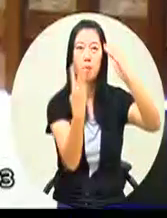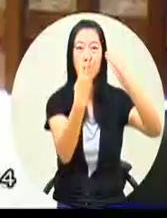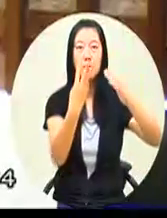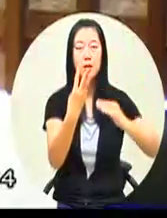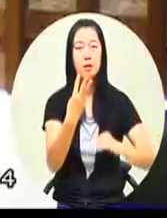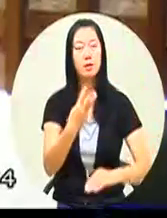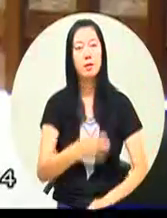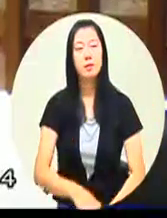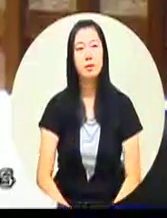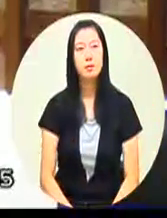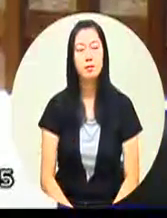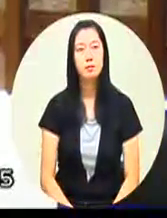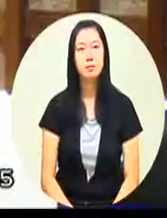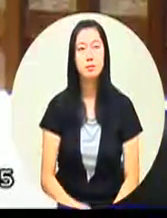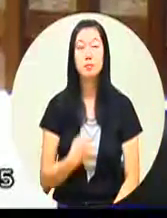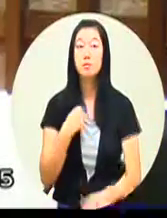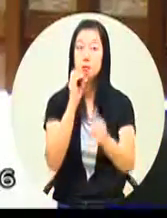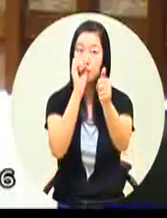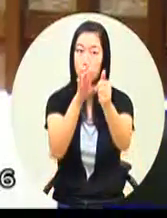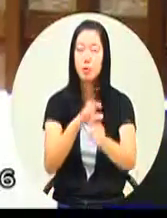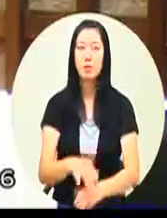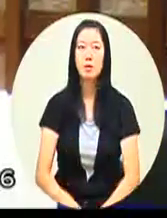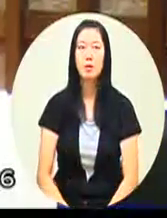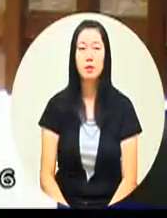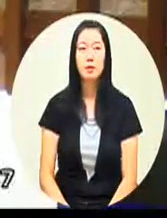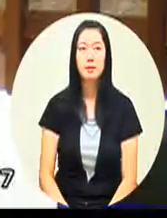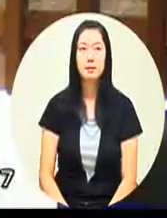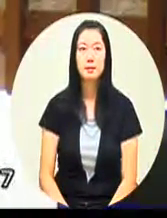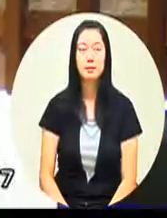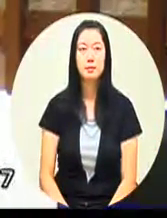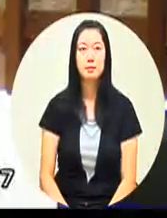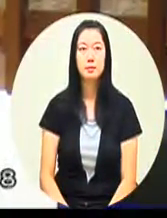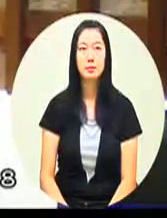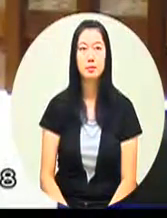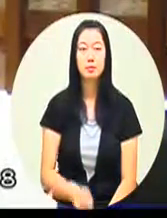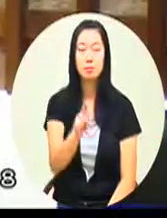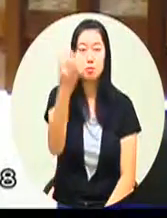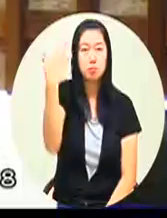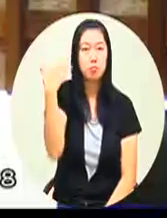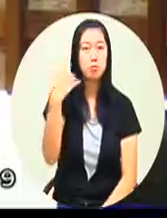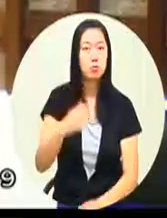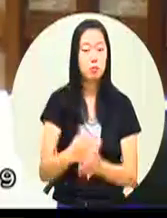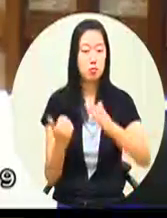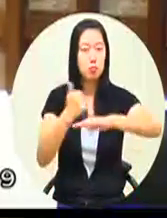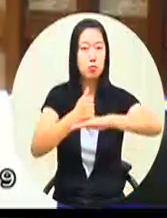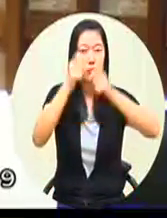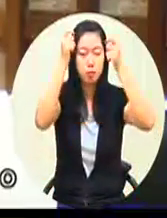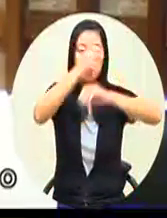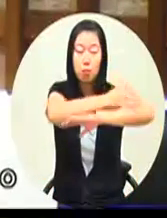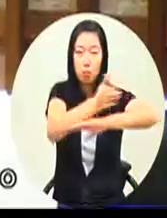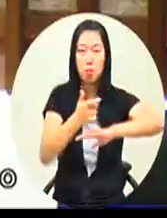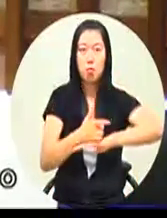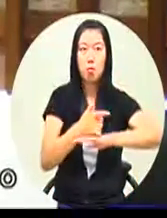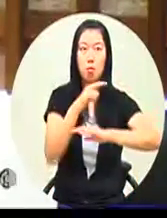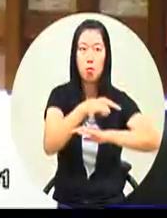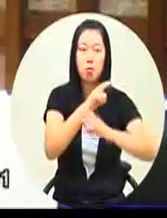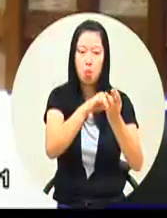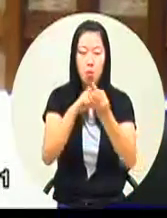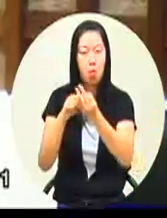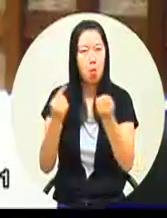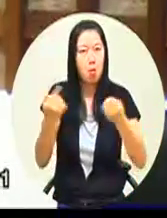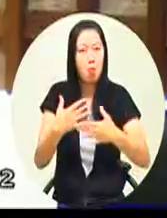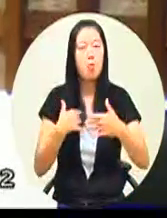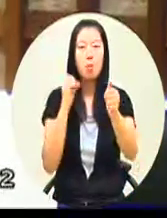我直接要讲，我是讲蔡局长讲实在，你正伫高雄县的时阵，我咧一直咧讲遐问题，啊，讲到差不